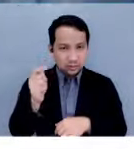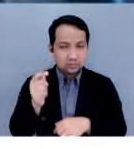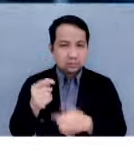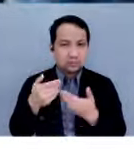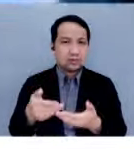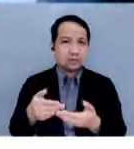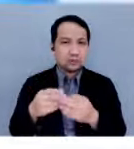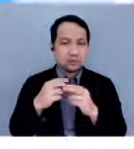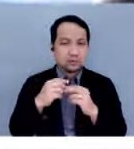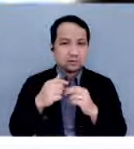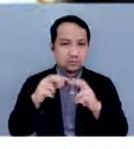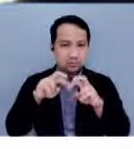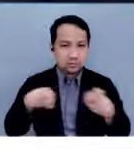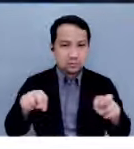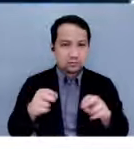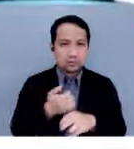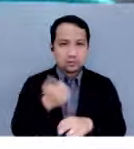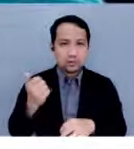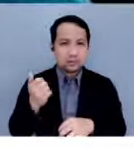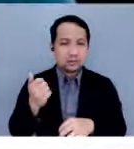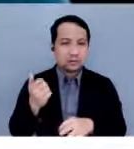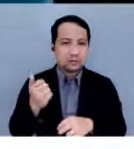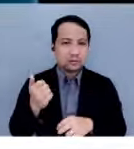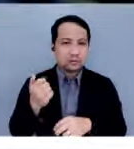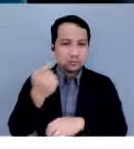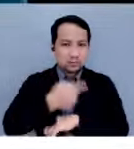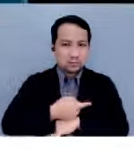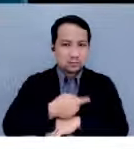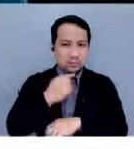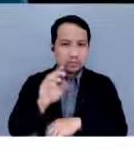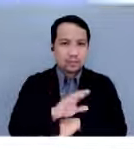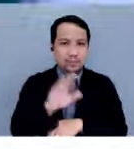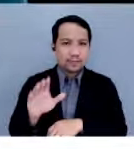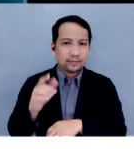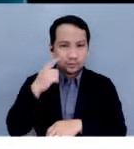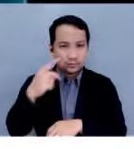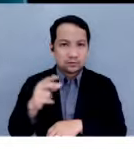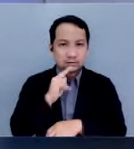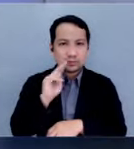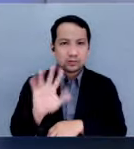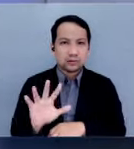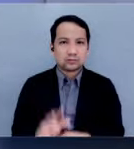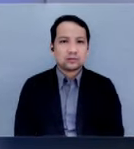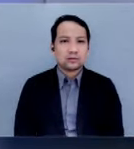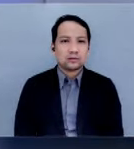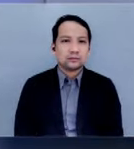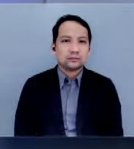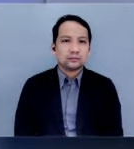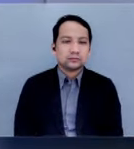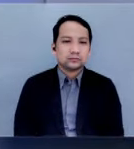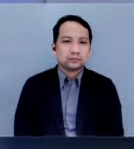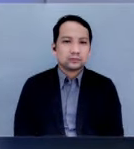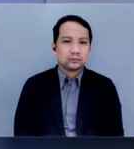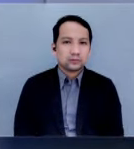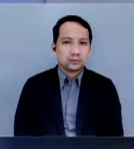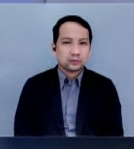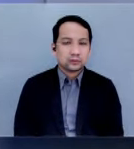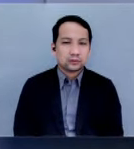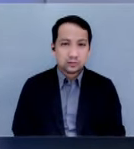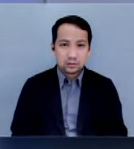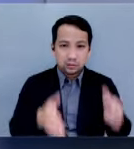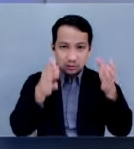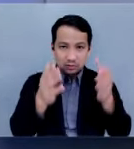ang pagdinig sa ibang araw. Nagbabalita mula sa Frontline, Gerard de la Peña, News 5. Nasunog ang isang gusali sa